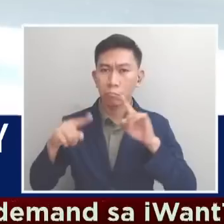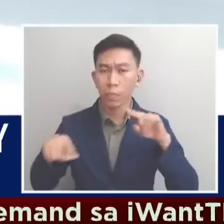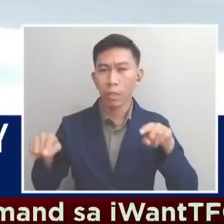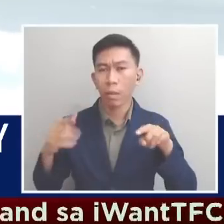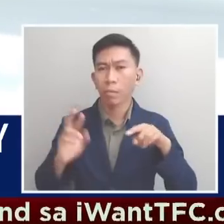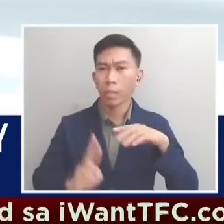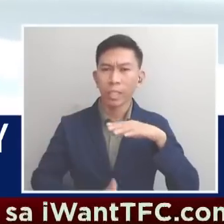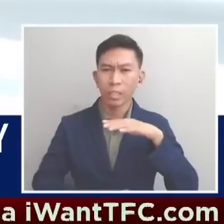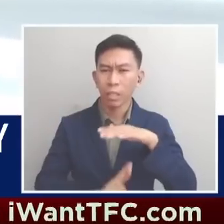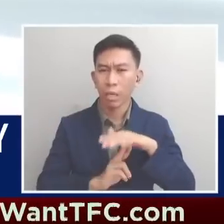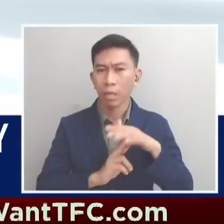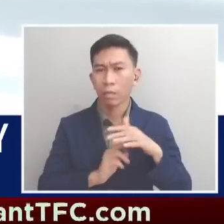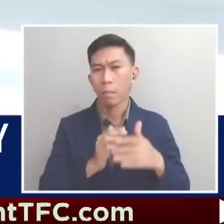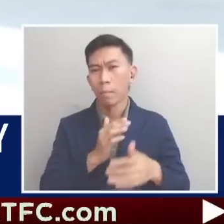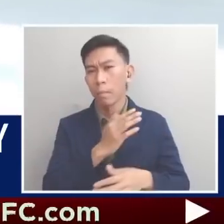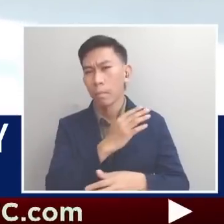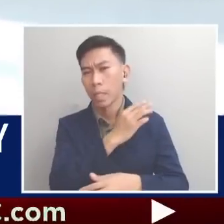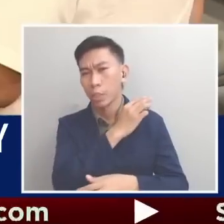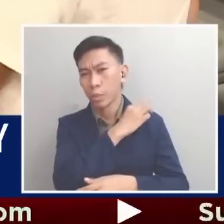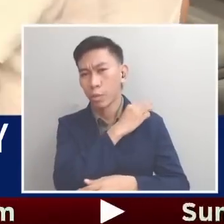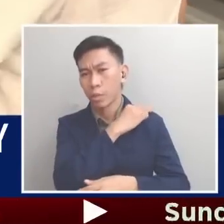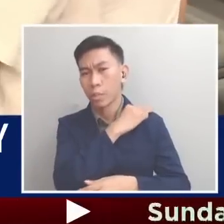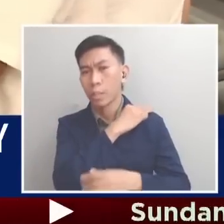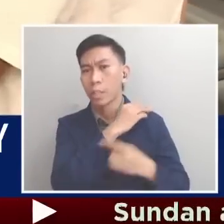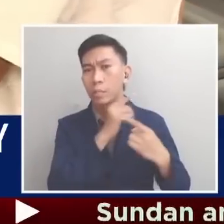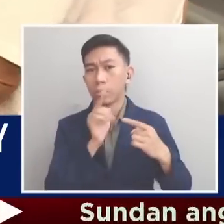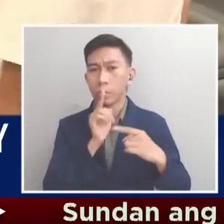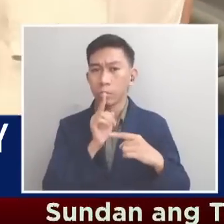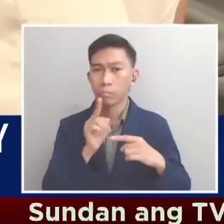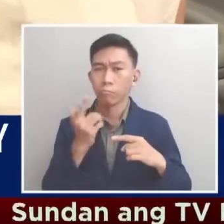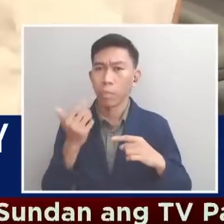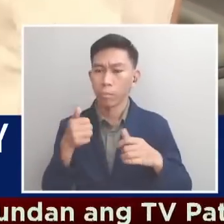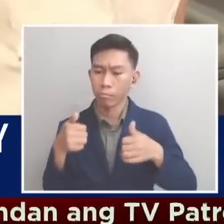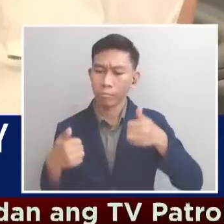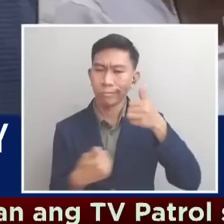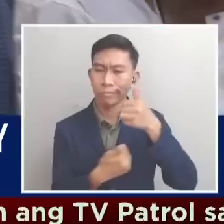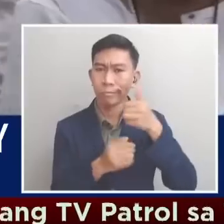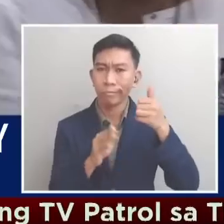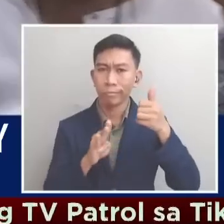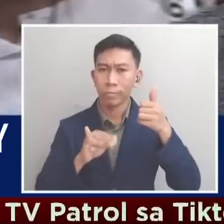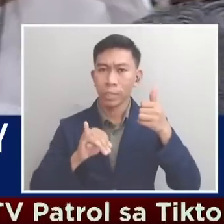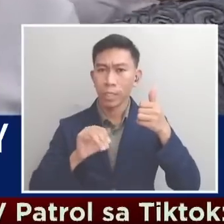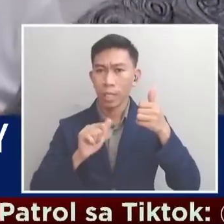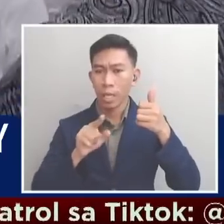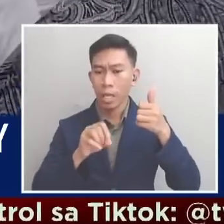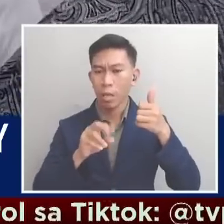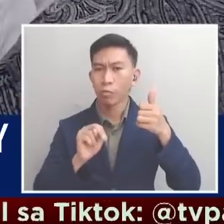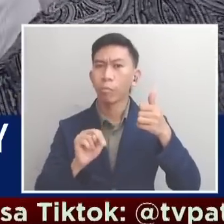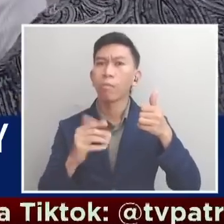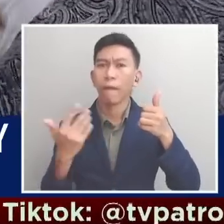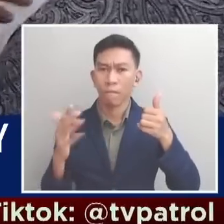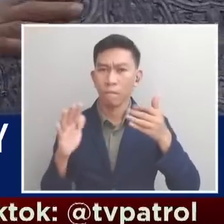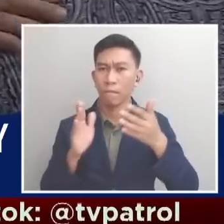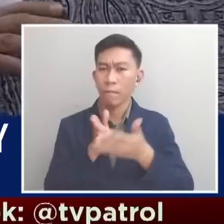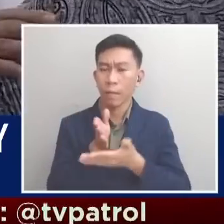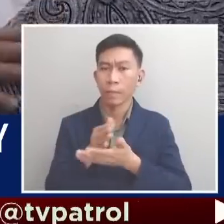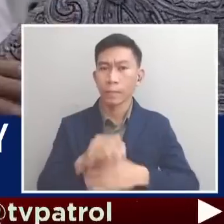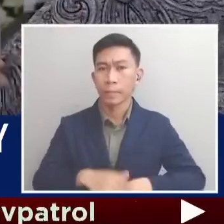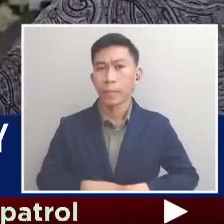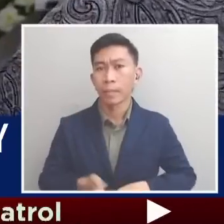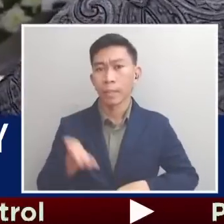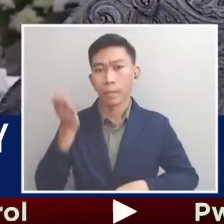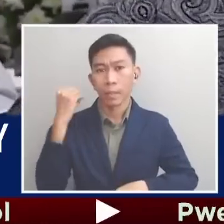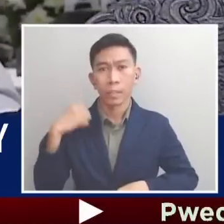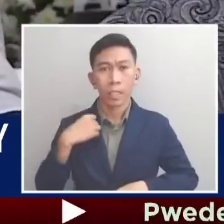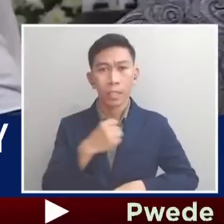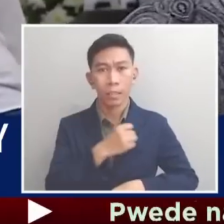Colonel Ariel Carubin na naging tauhan ni Biazon ang mga unang sumilip sa kanyang burol. Nakiramay din sina dating Senate President Vicente